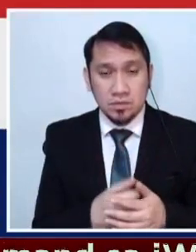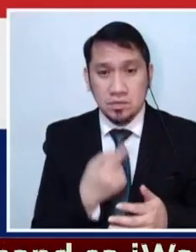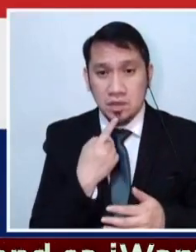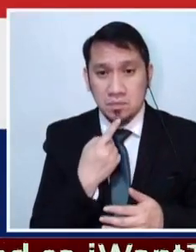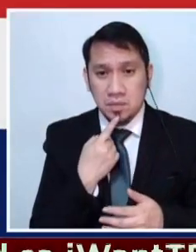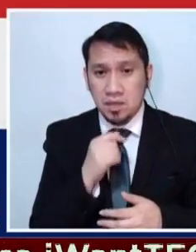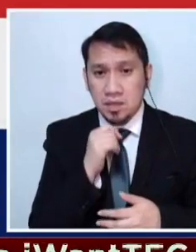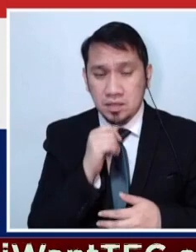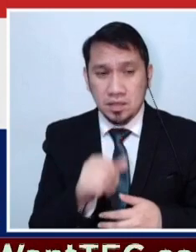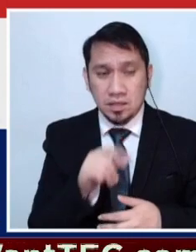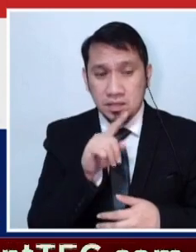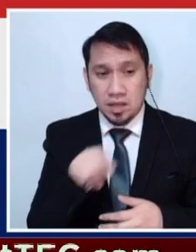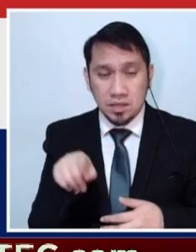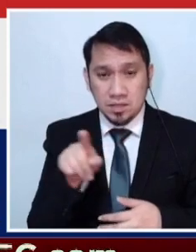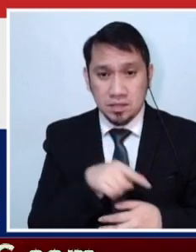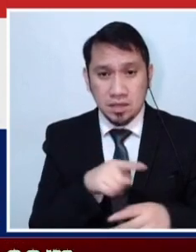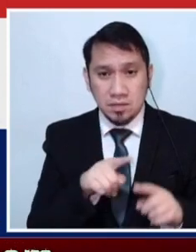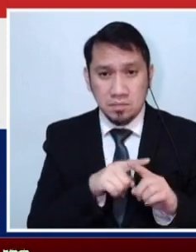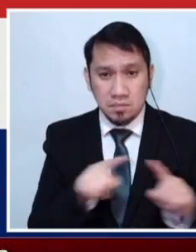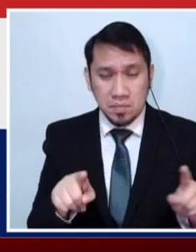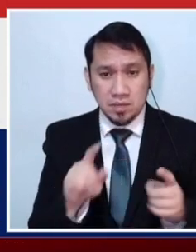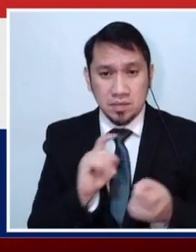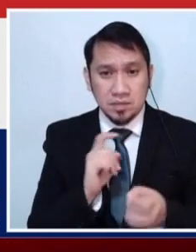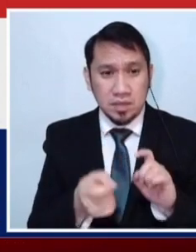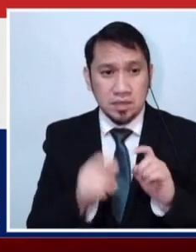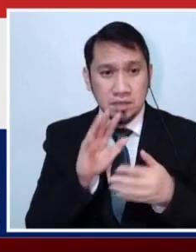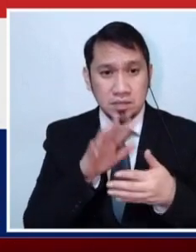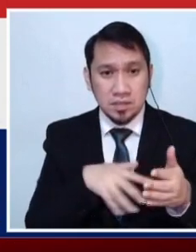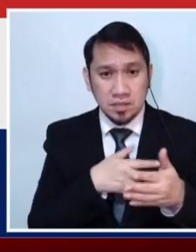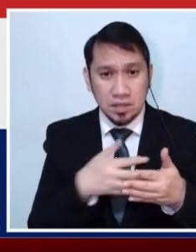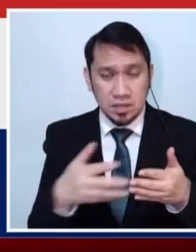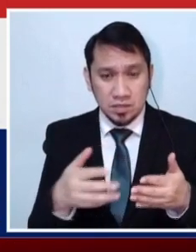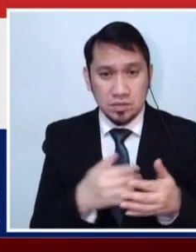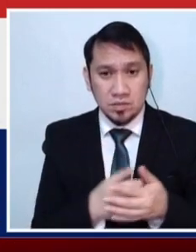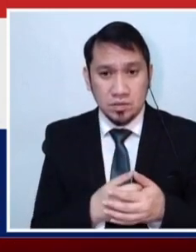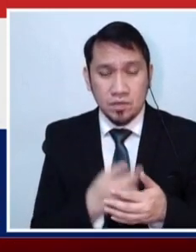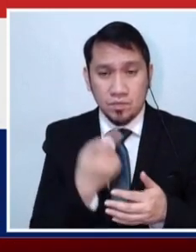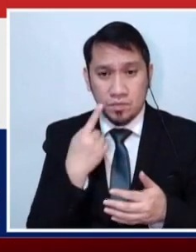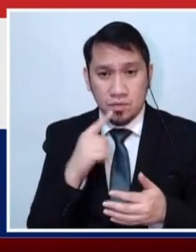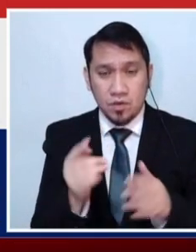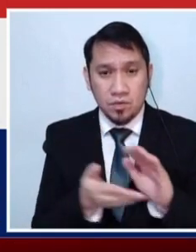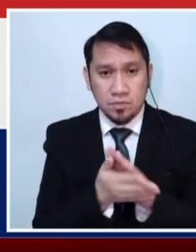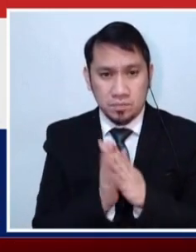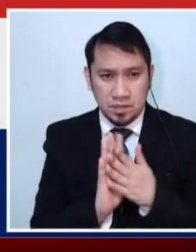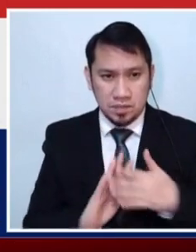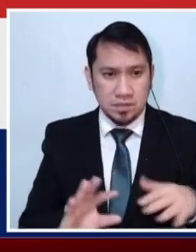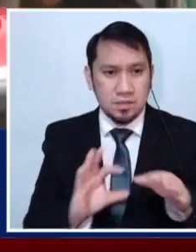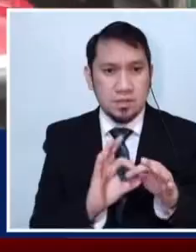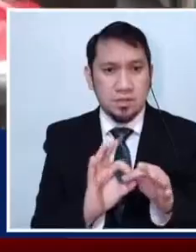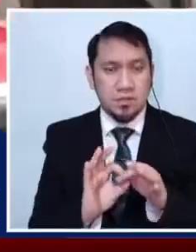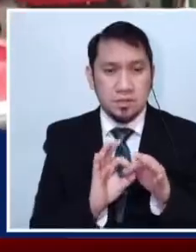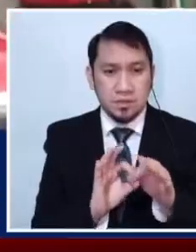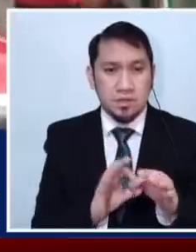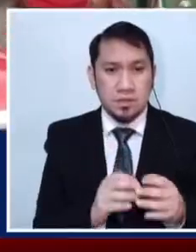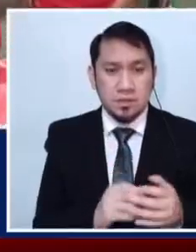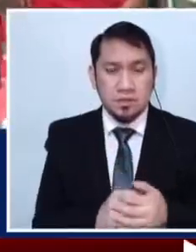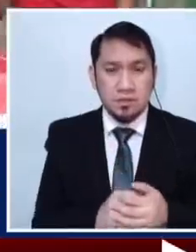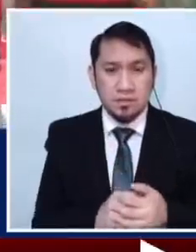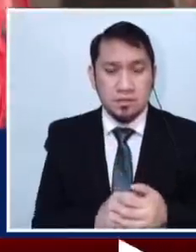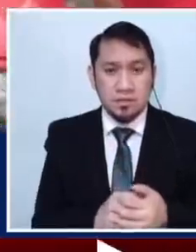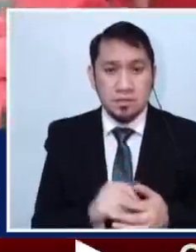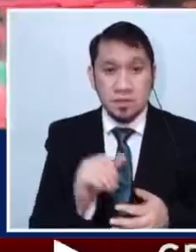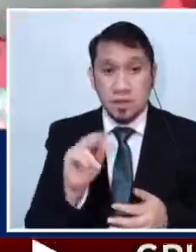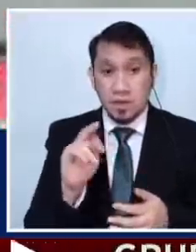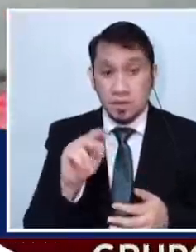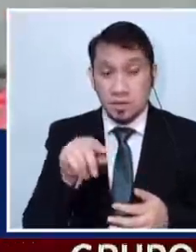pero irereschedule ang lakad nila sa Antique sa ngalan ng kapayapaan at pagkakaisa. Sa halip na Antique, pupunta ang UNI